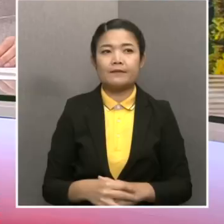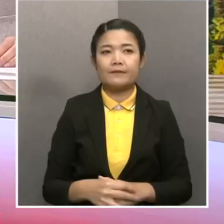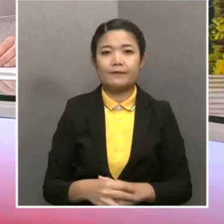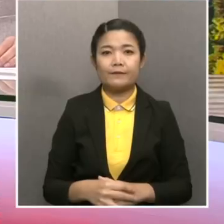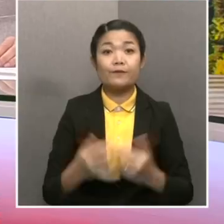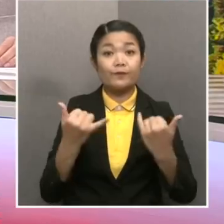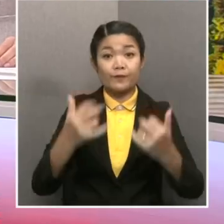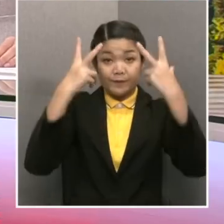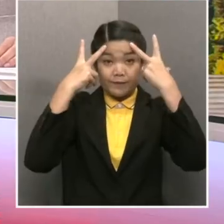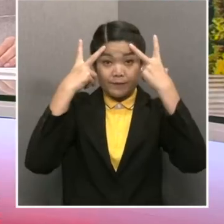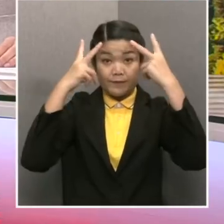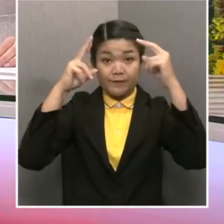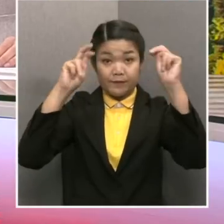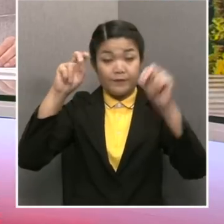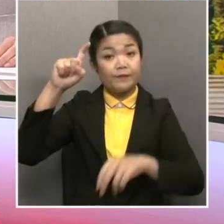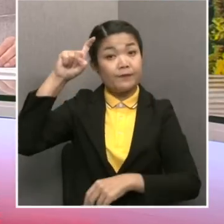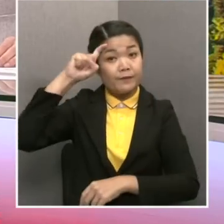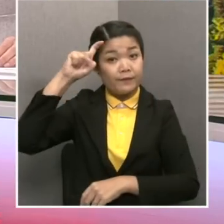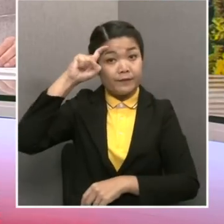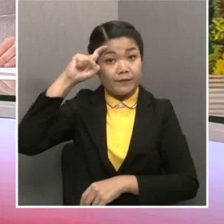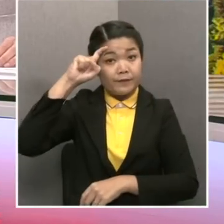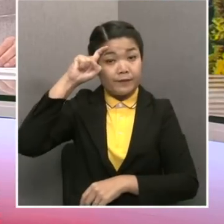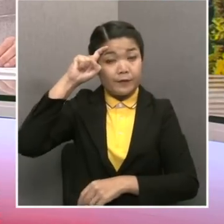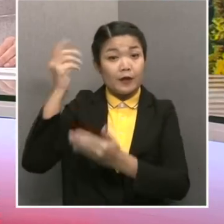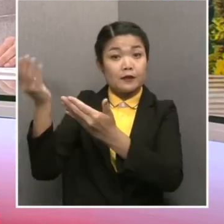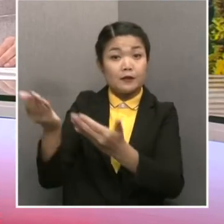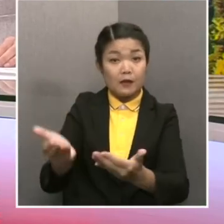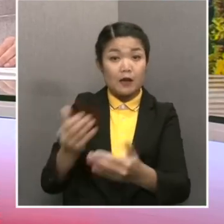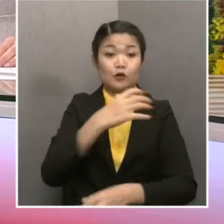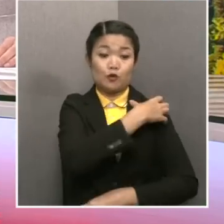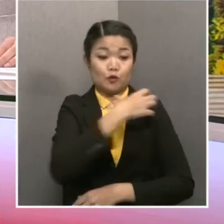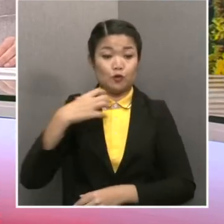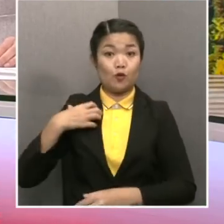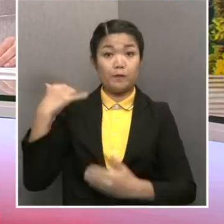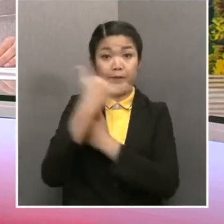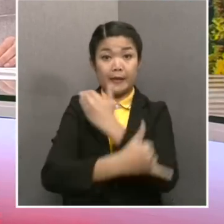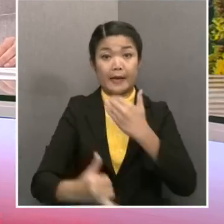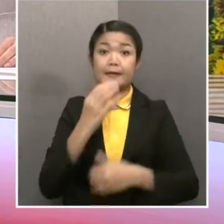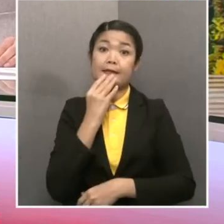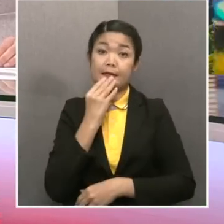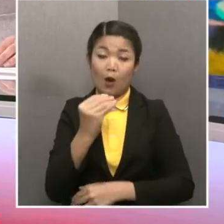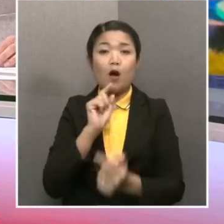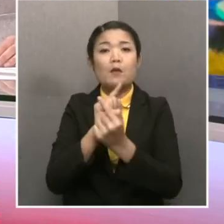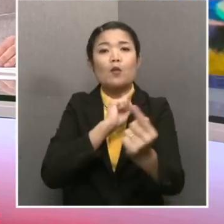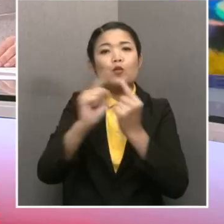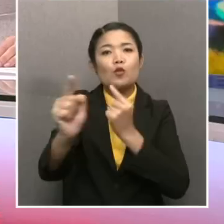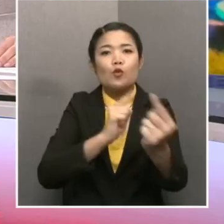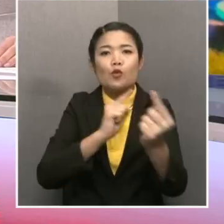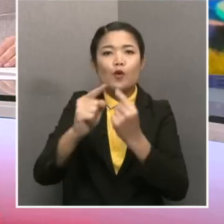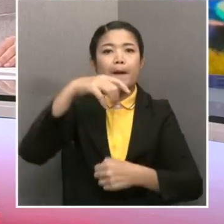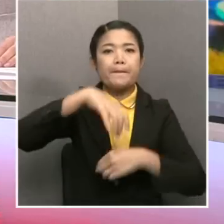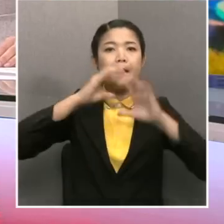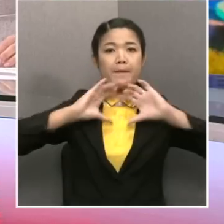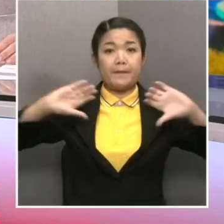นายกรัฐมนตรีเศรษฐาทวีสินได้เชิญเอกอัครราชทูตอิสราเอลประจำประเทศไทยมาหารือที่ทำเนียบรัฐบาลนะครับ